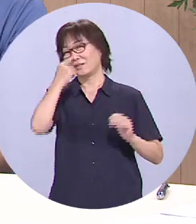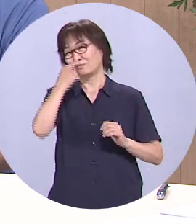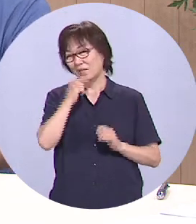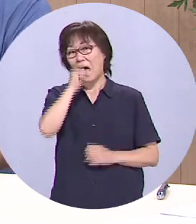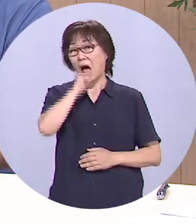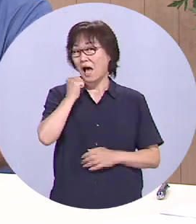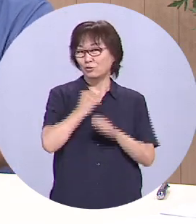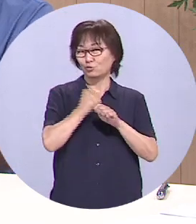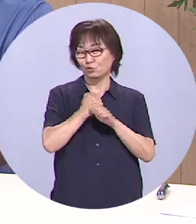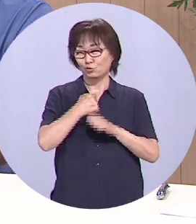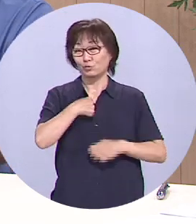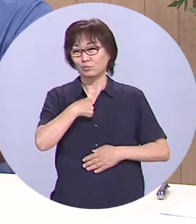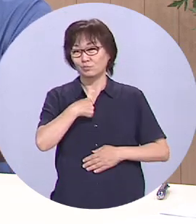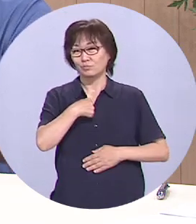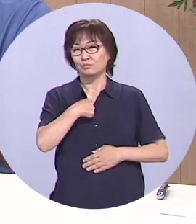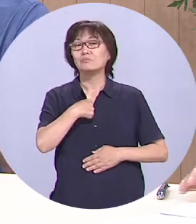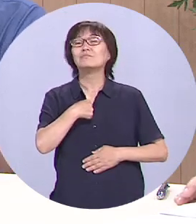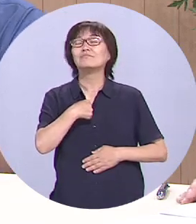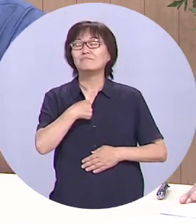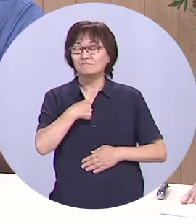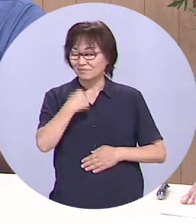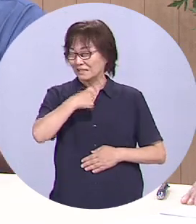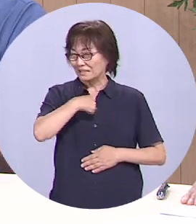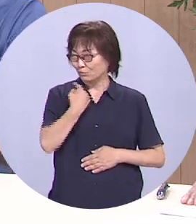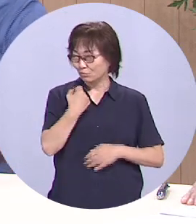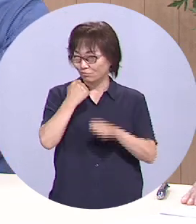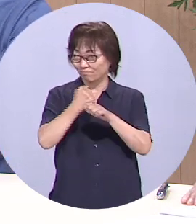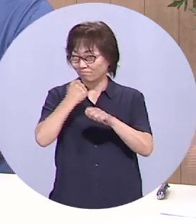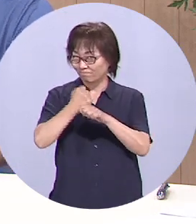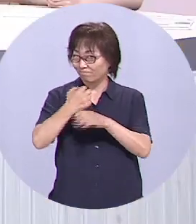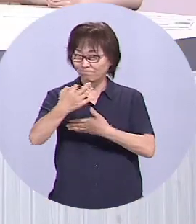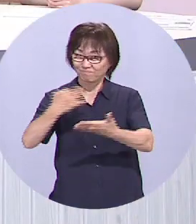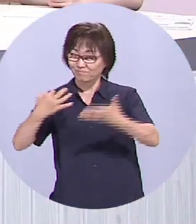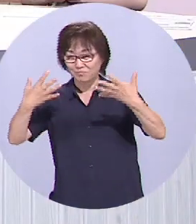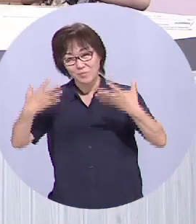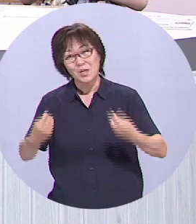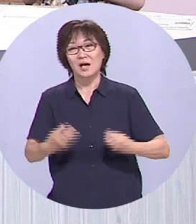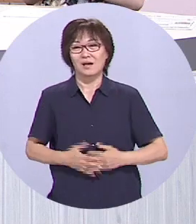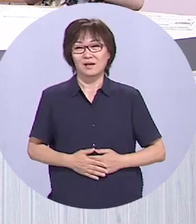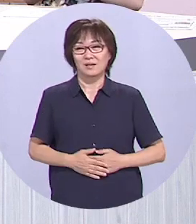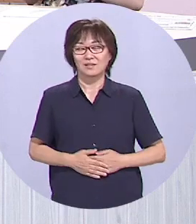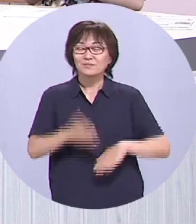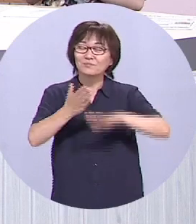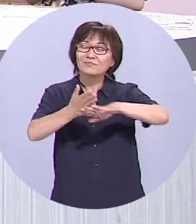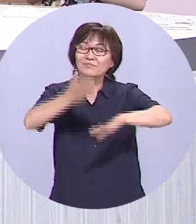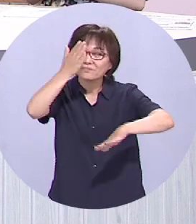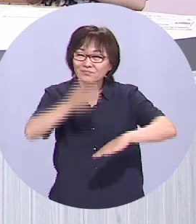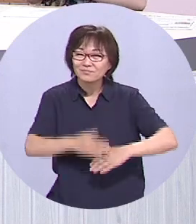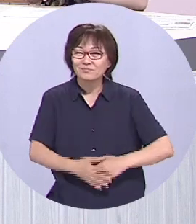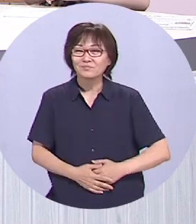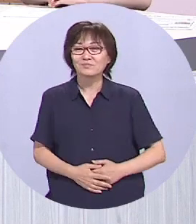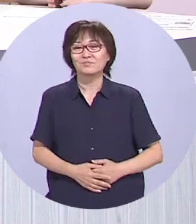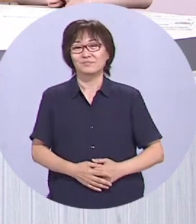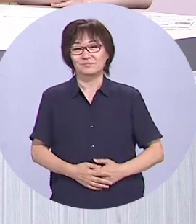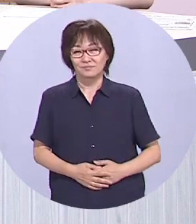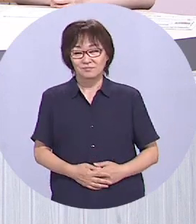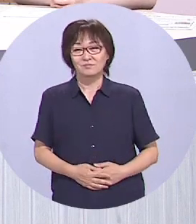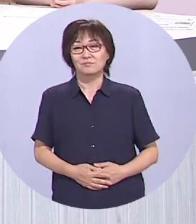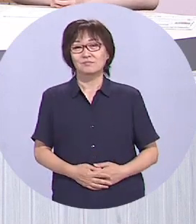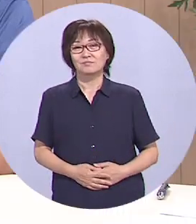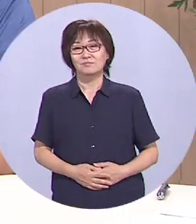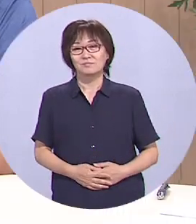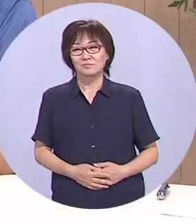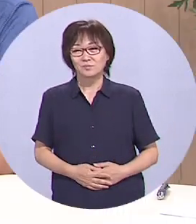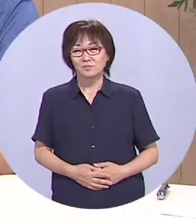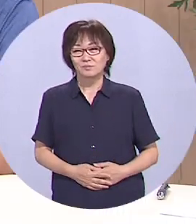イスを作ってるんですけど、ついにその自分の自作アイスを販売しました。ありがとうございます。 食べに行きたい、 はい、もうアイ